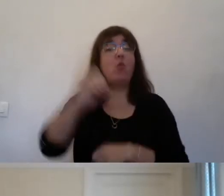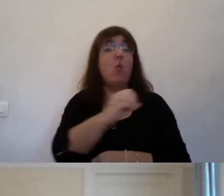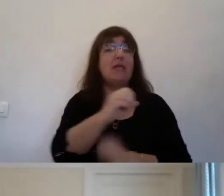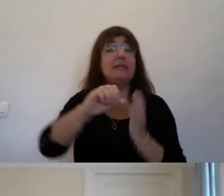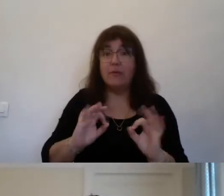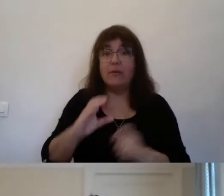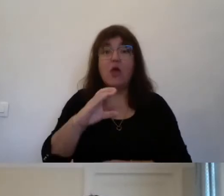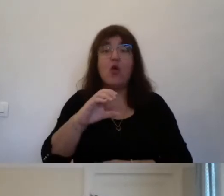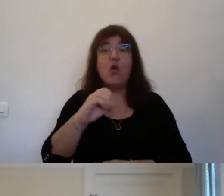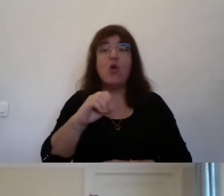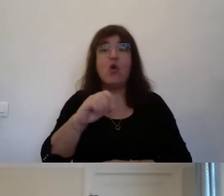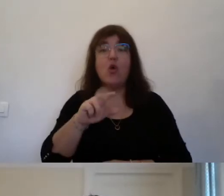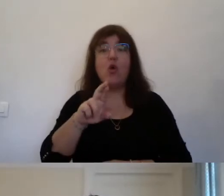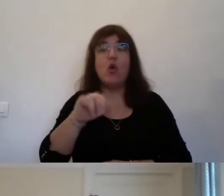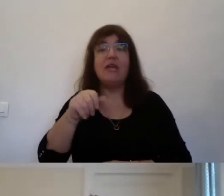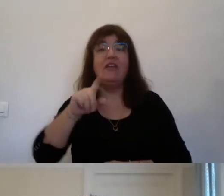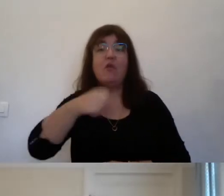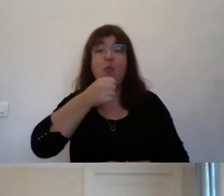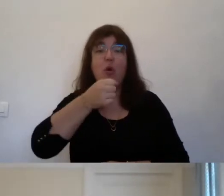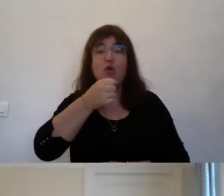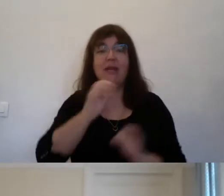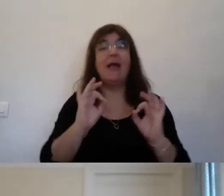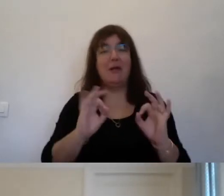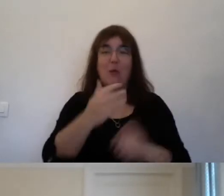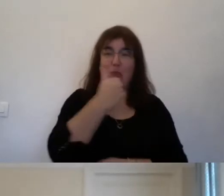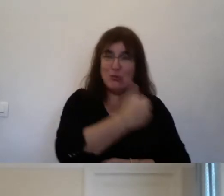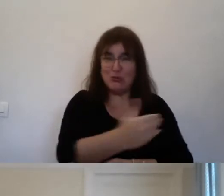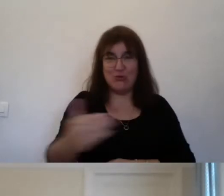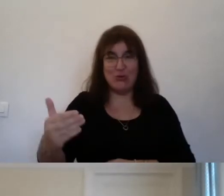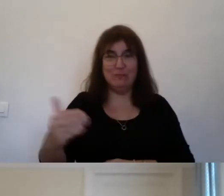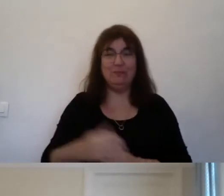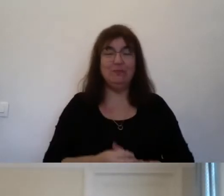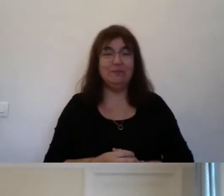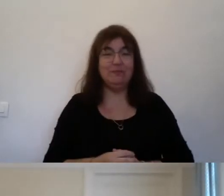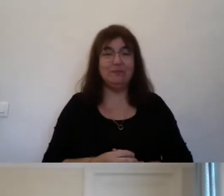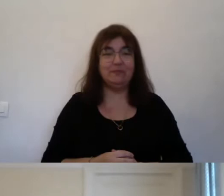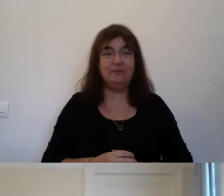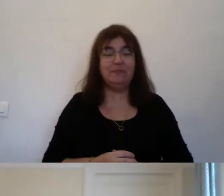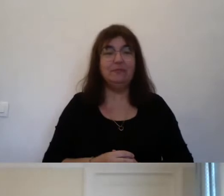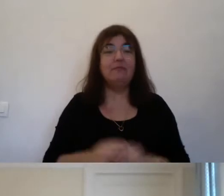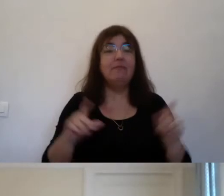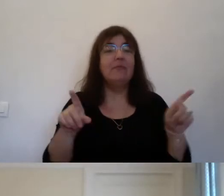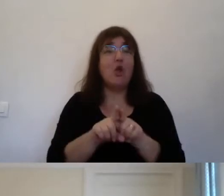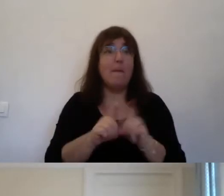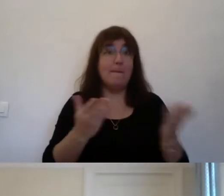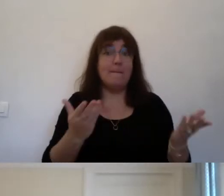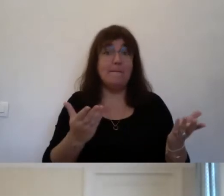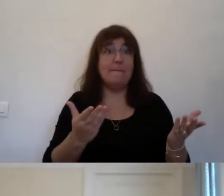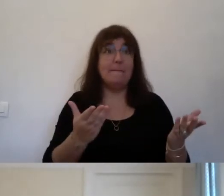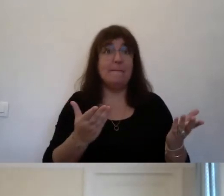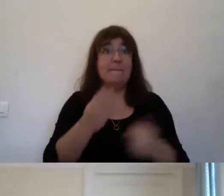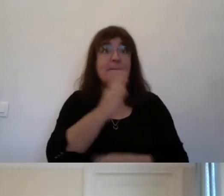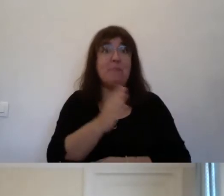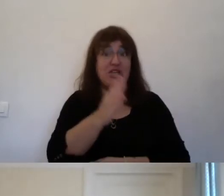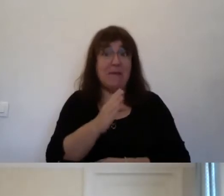Corinne. Bonjour à toutes et à tous. Tout comme comme vient l'expliquer Benjamin